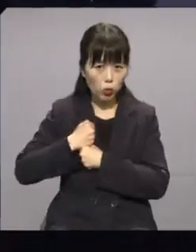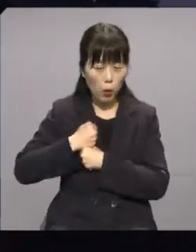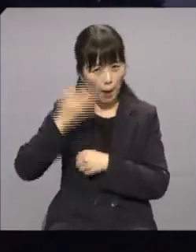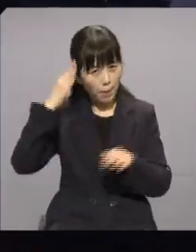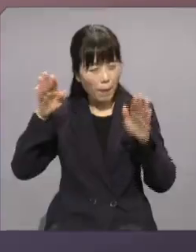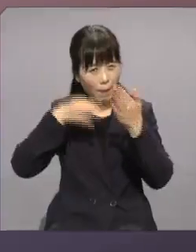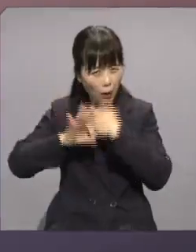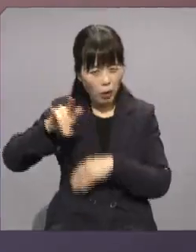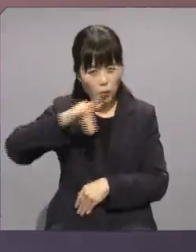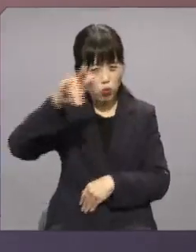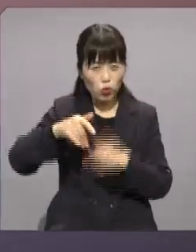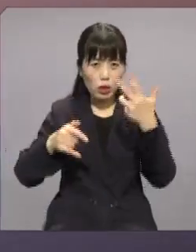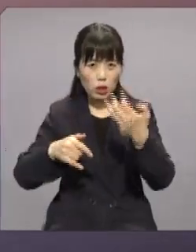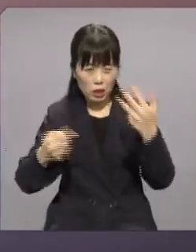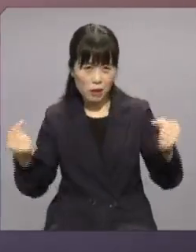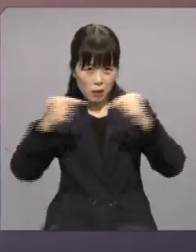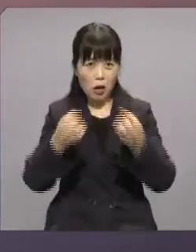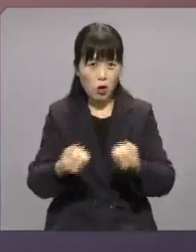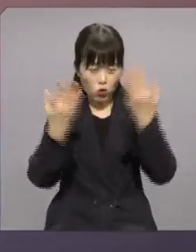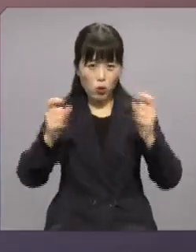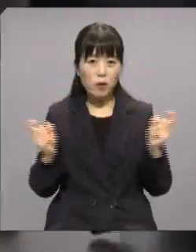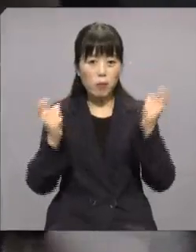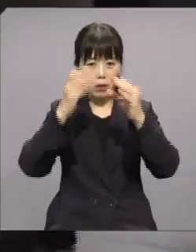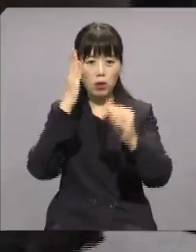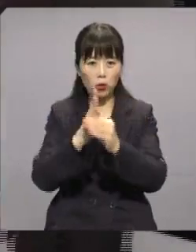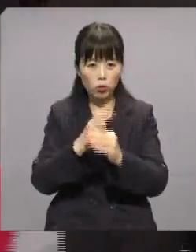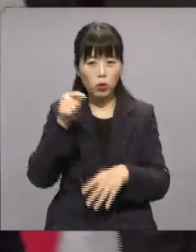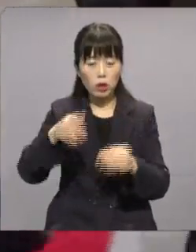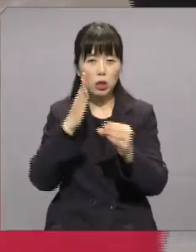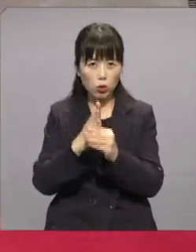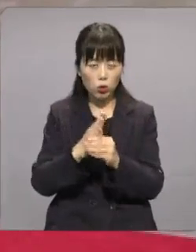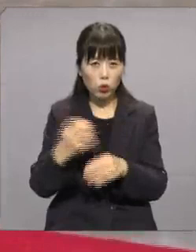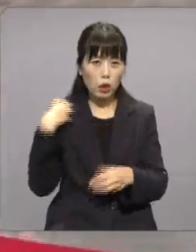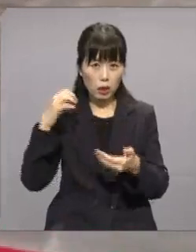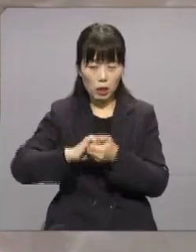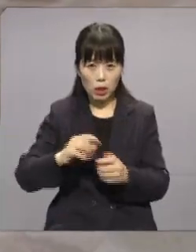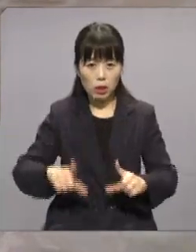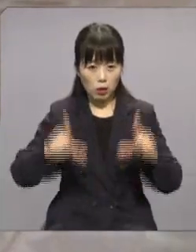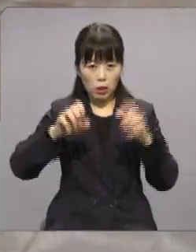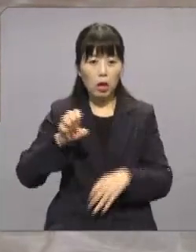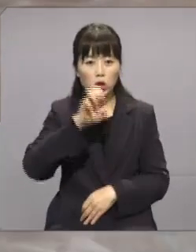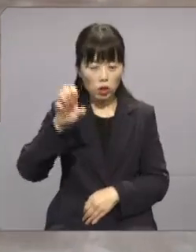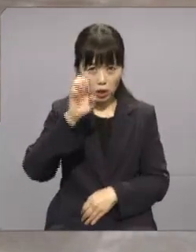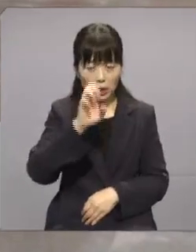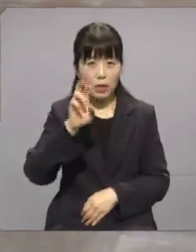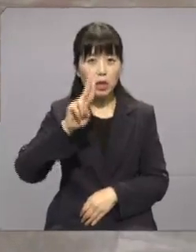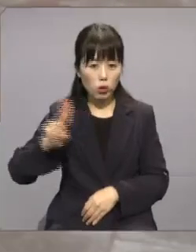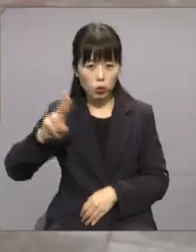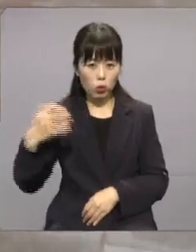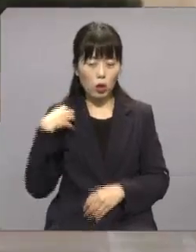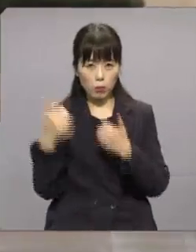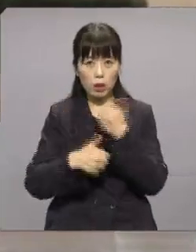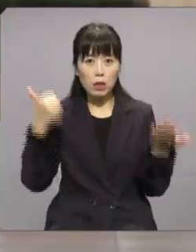밤새 러시아 무인기 78대를 격추했다고 맞섰습니다. 이런 가운데 임기 첫날을 맞은 유럽연합, EU 상임의장